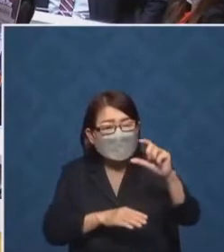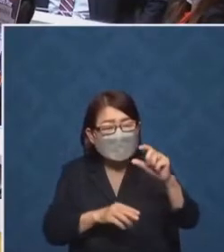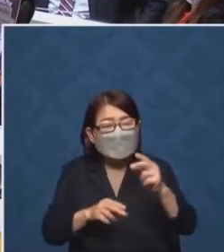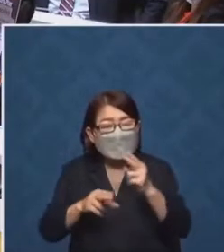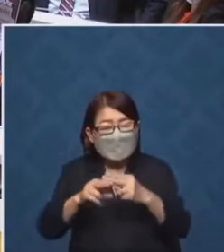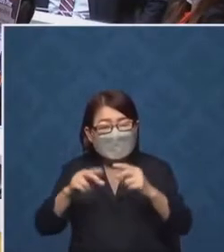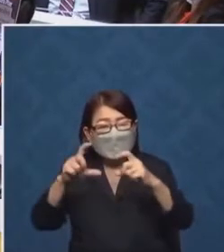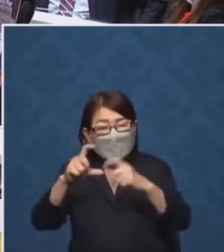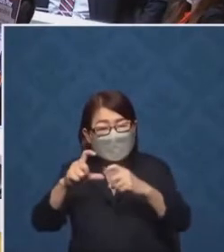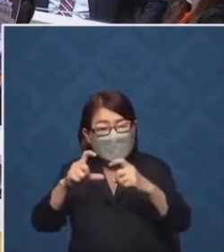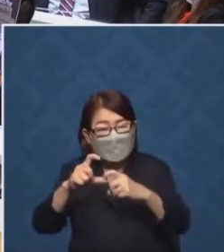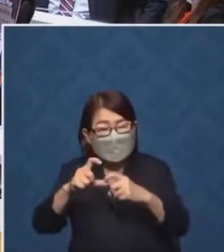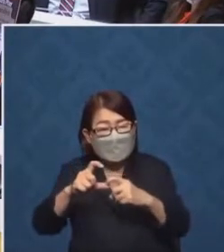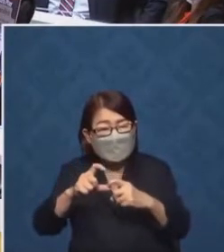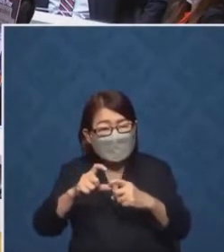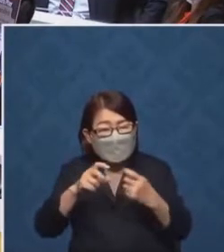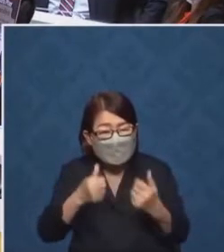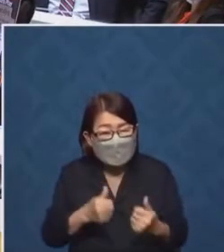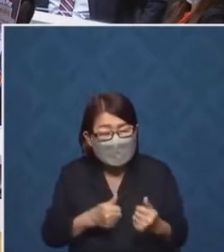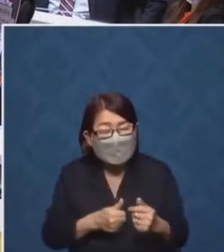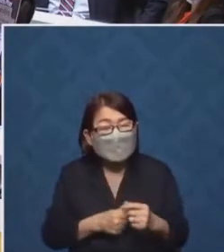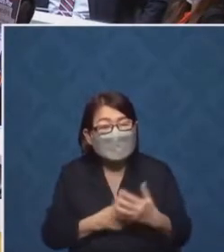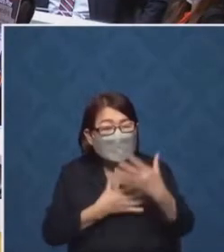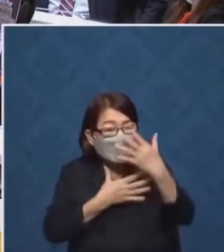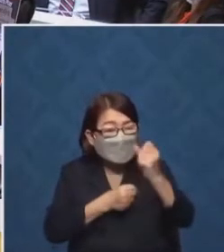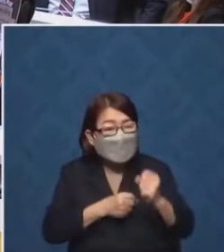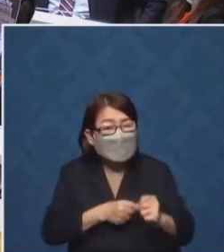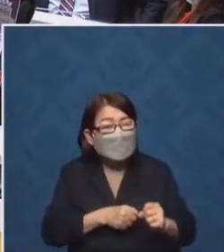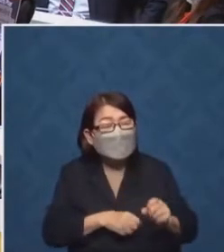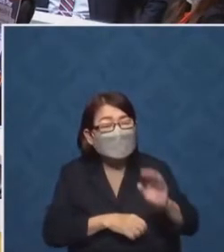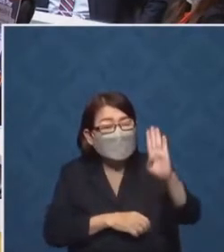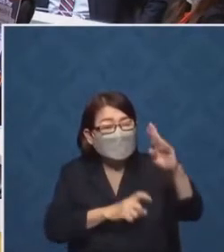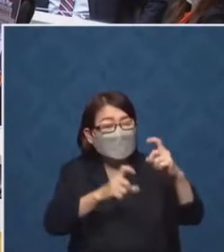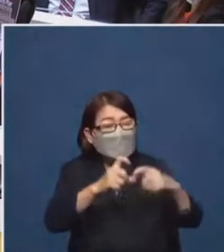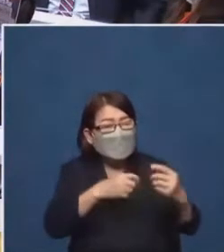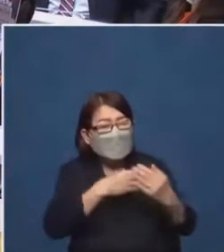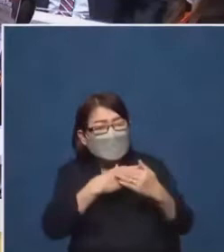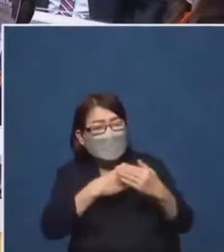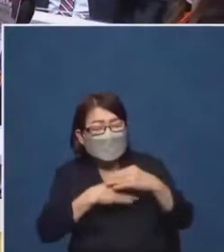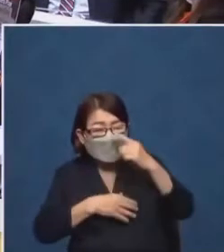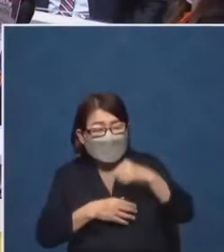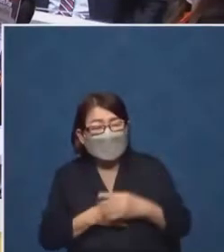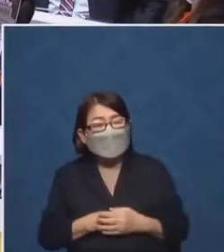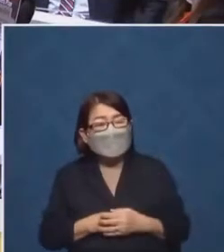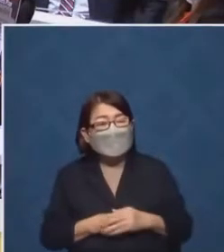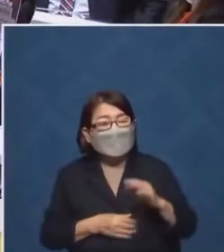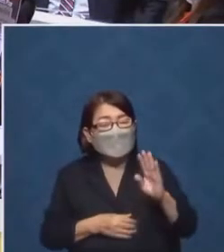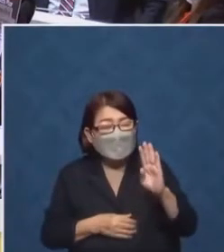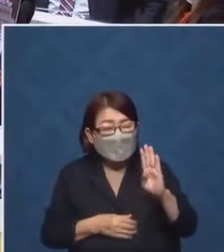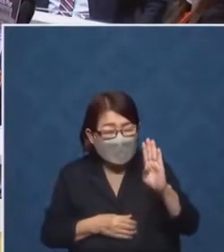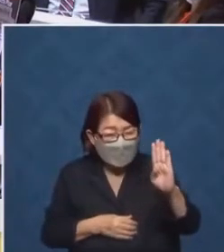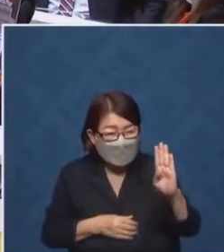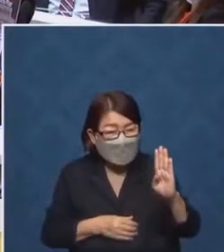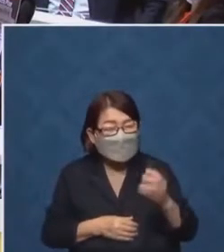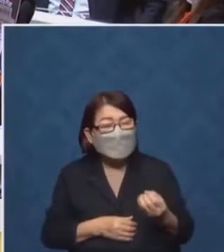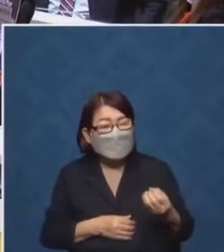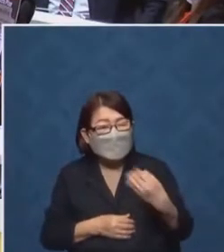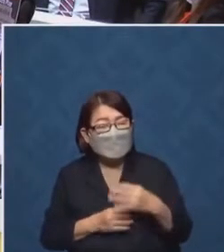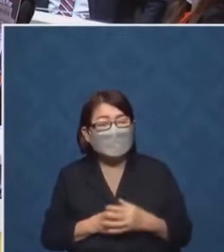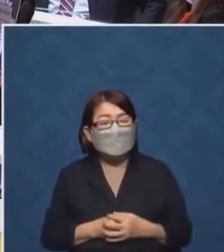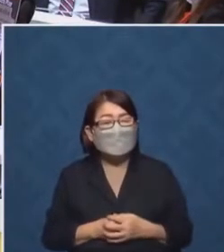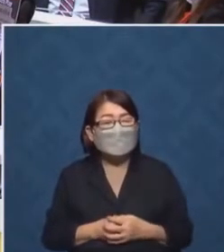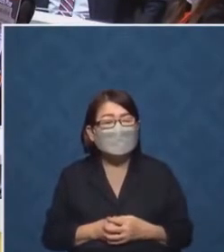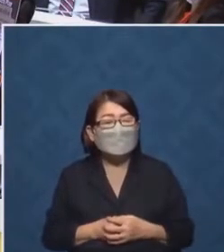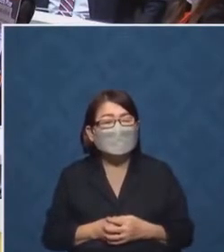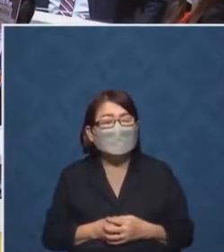ostonกกัฐ liber25 ส่หาคม 2563 Pfizer แจ้งหนวยงานในต่างประเทศของไทยว่ไมได้